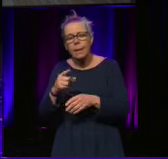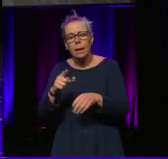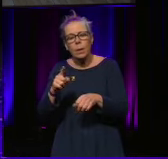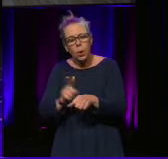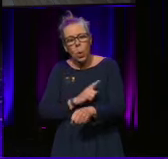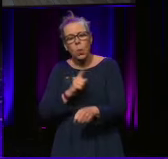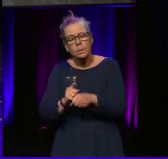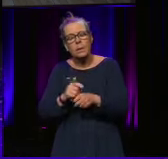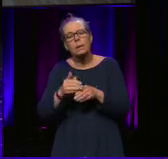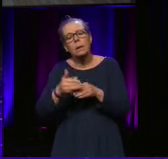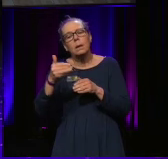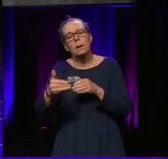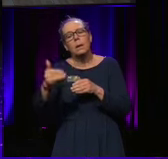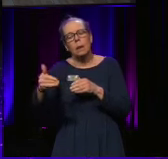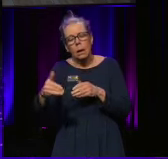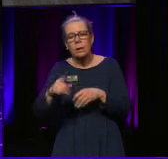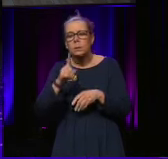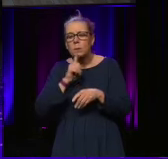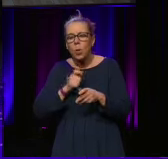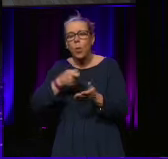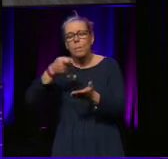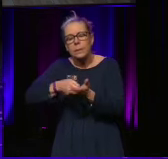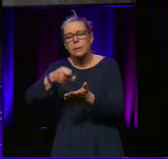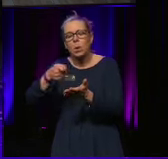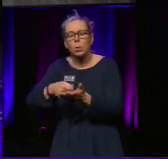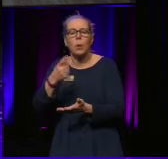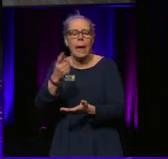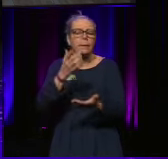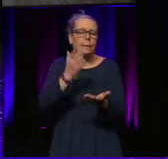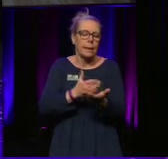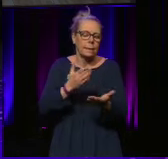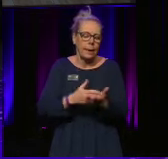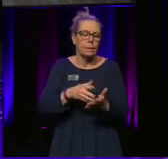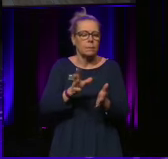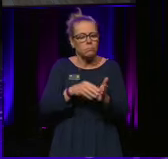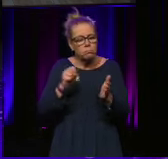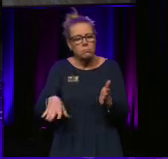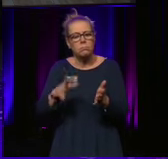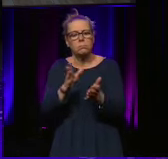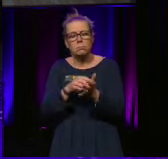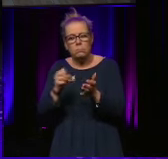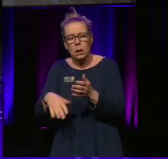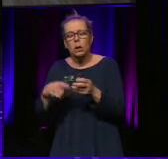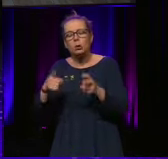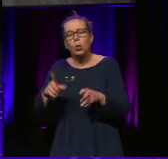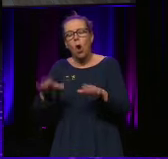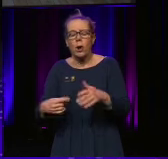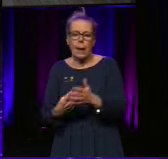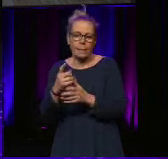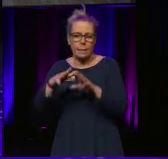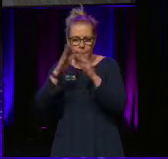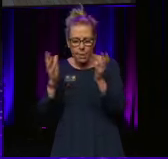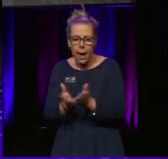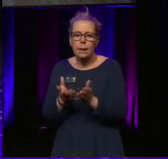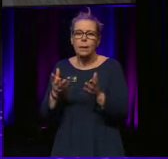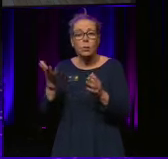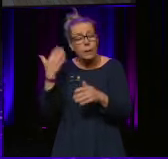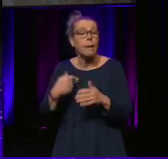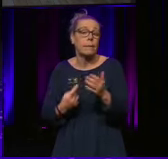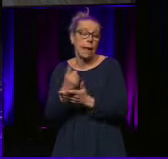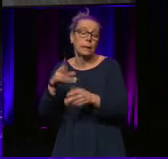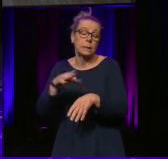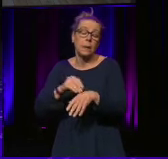beslut. Och det kommer att ske en rättighet i taget. Det är så det har gått till i världen, och det är så det potentiellt skulle kunna ske i Sverige